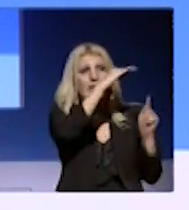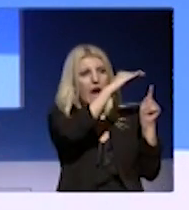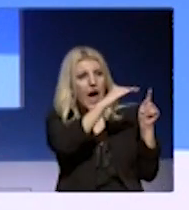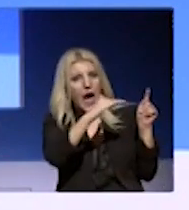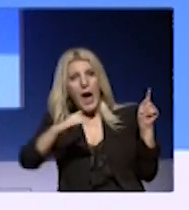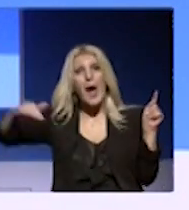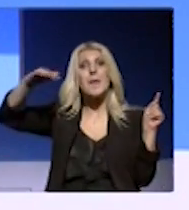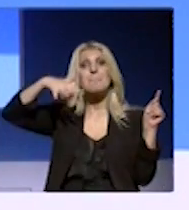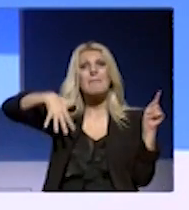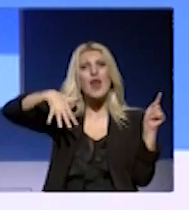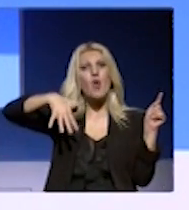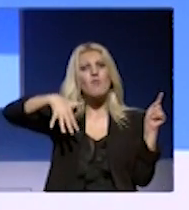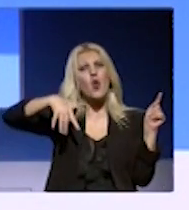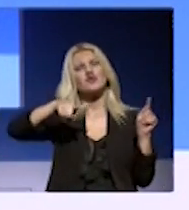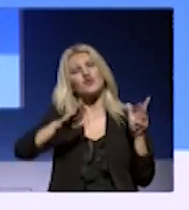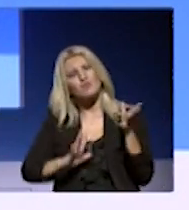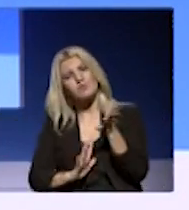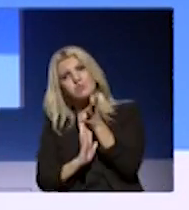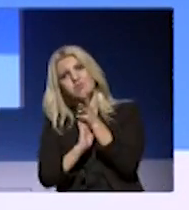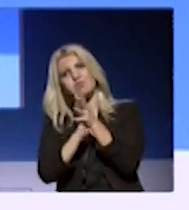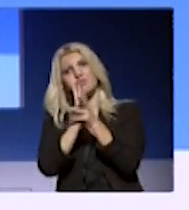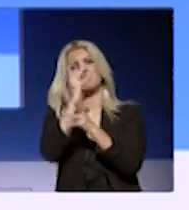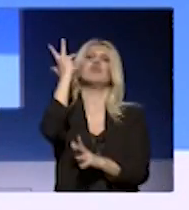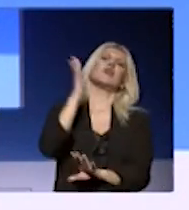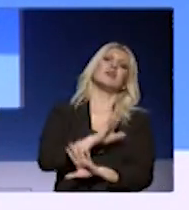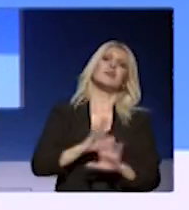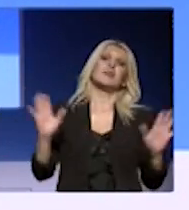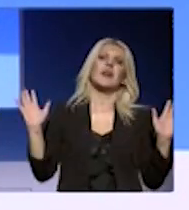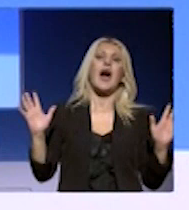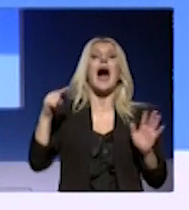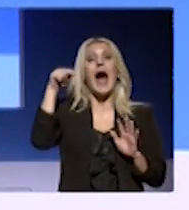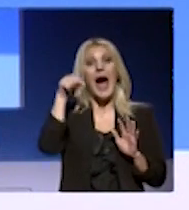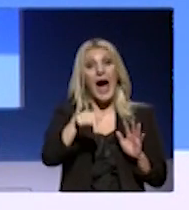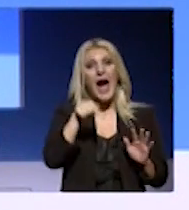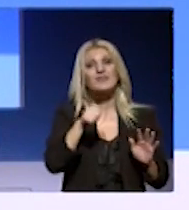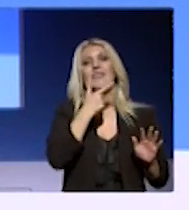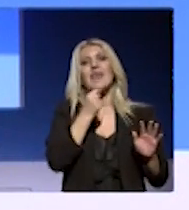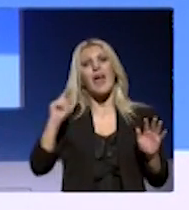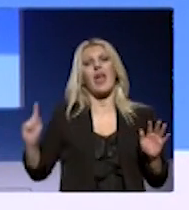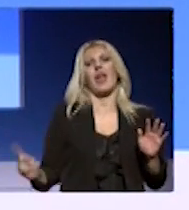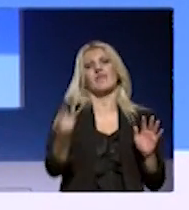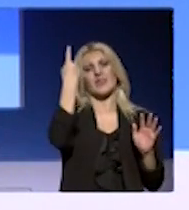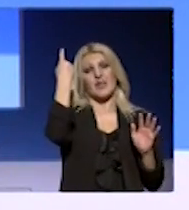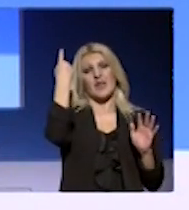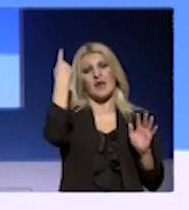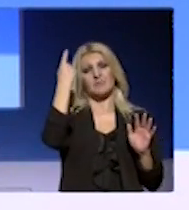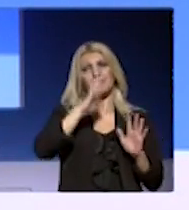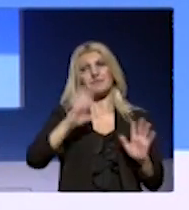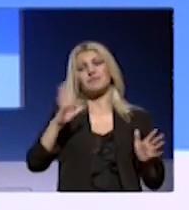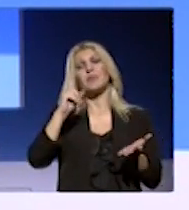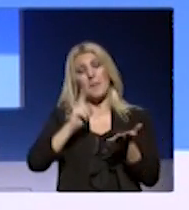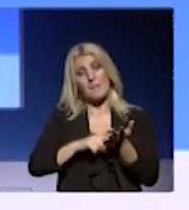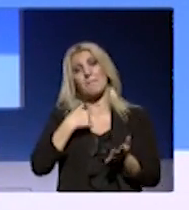νέο δρόμο ανάπτυξης. Και θα ήθελα με την ευκαιρία αυτή να πω ένα